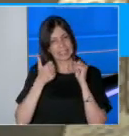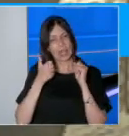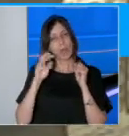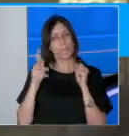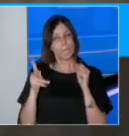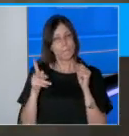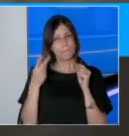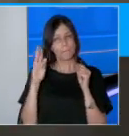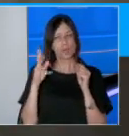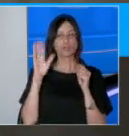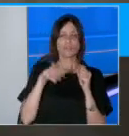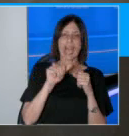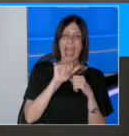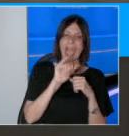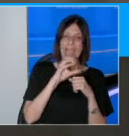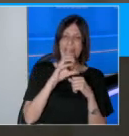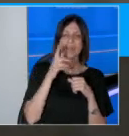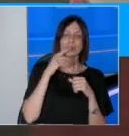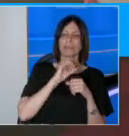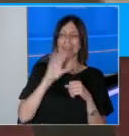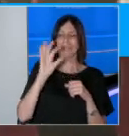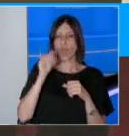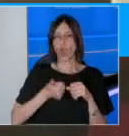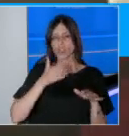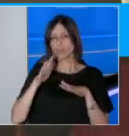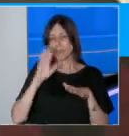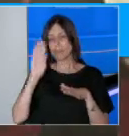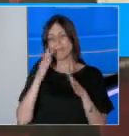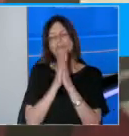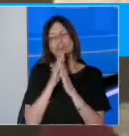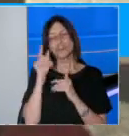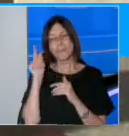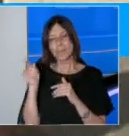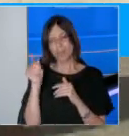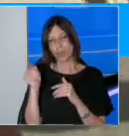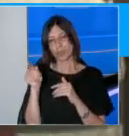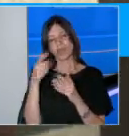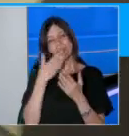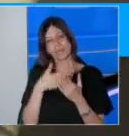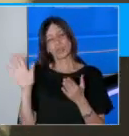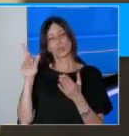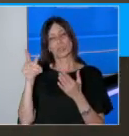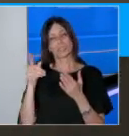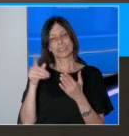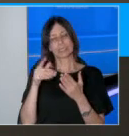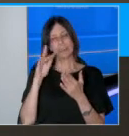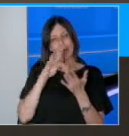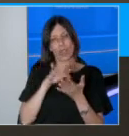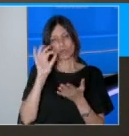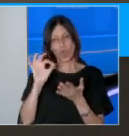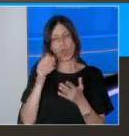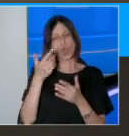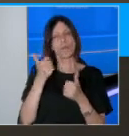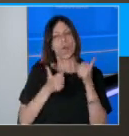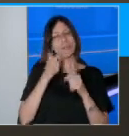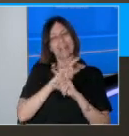חבר הכנסת ישראל אייכלר, מכתב לראש הממשלה נתניהו ומבקשים ממנו, מפצירים ממנו לזוז ממקומו, לפנות את מקומו למועמד